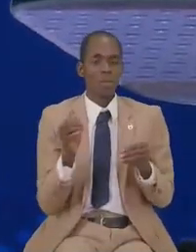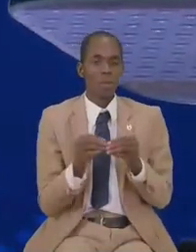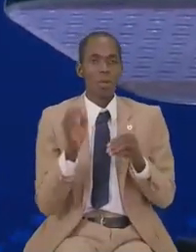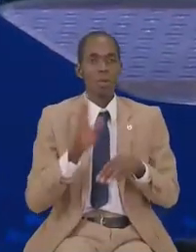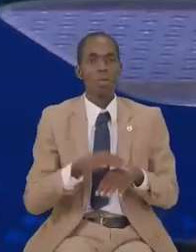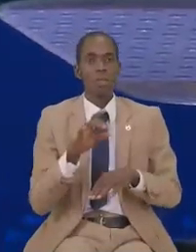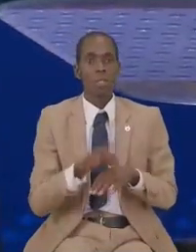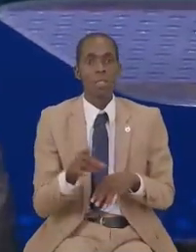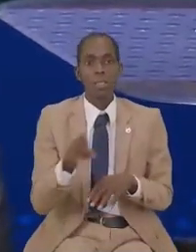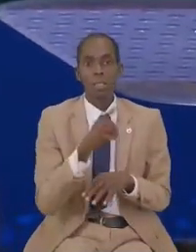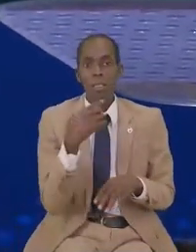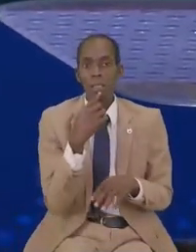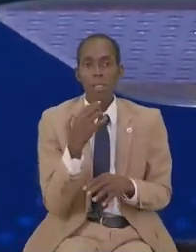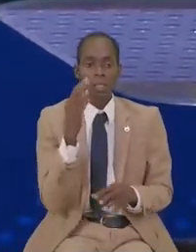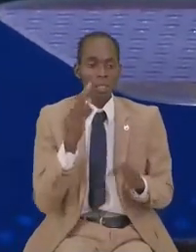Ils ont dit que